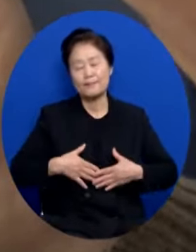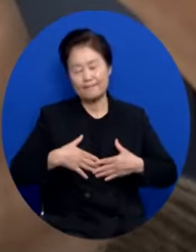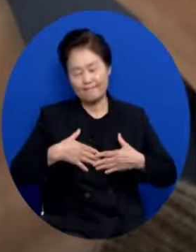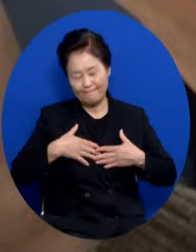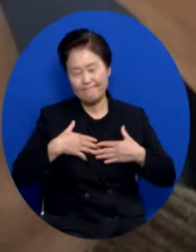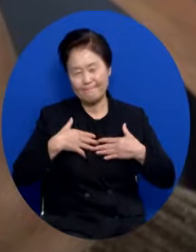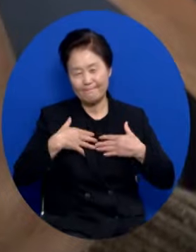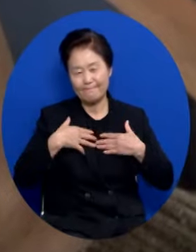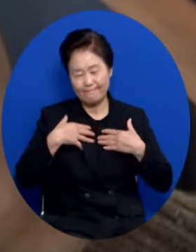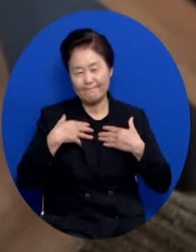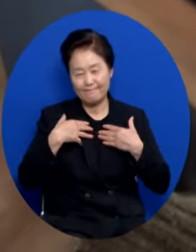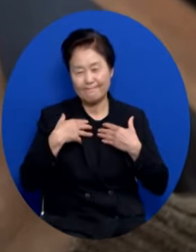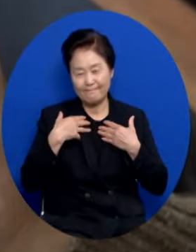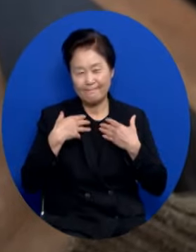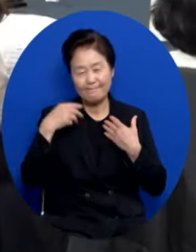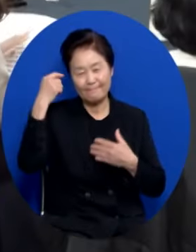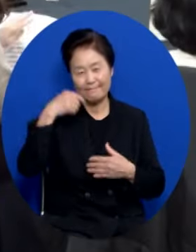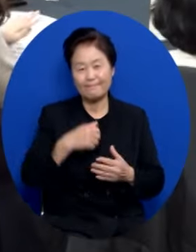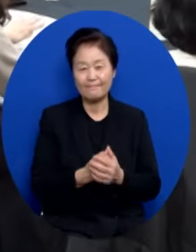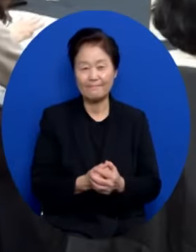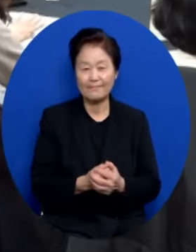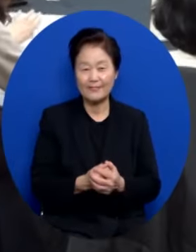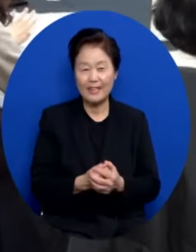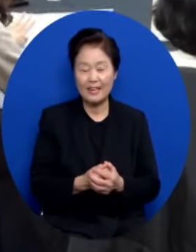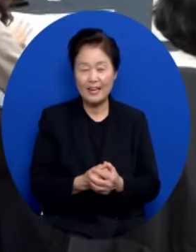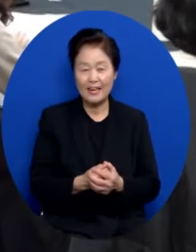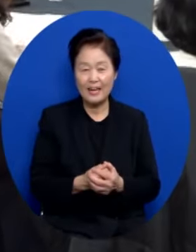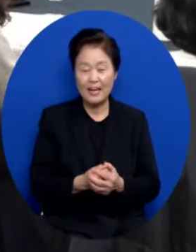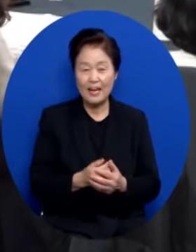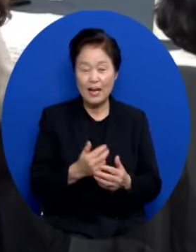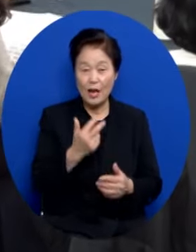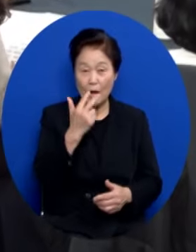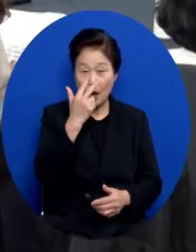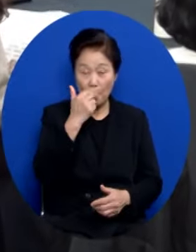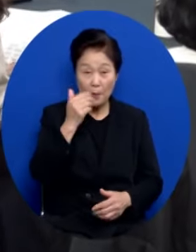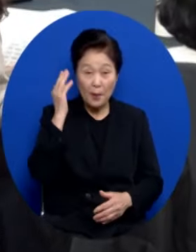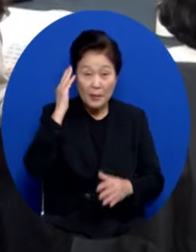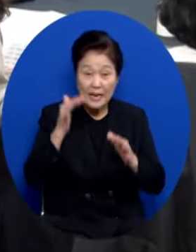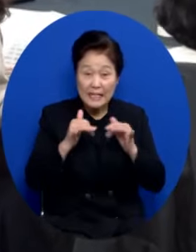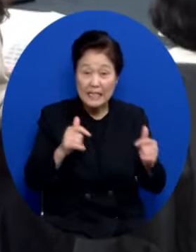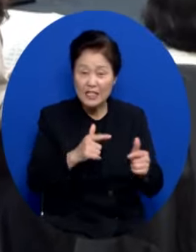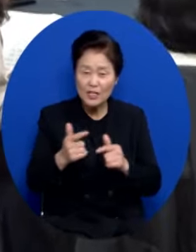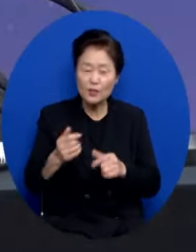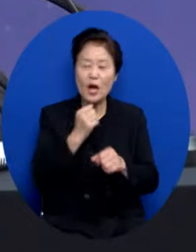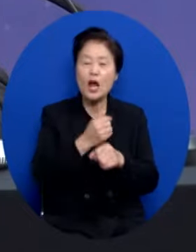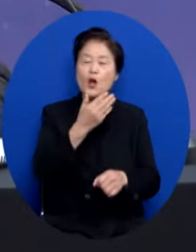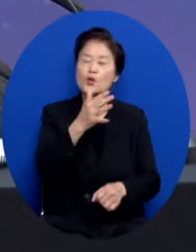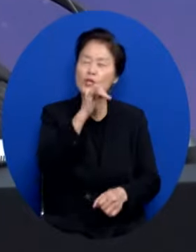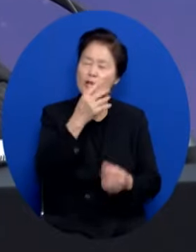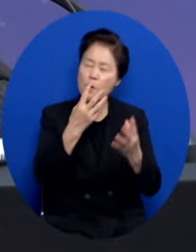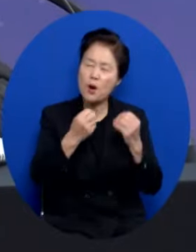마음을 와닿았고 시청각장애인도 할 수 있는 것이 이건 있고